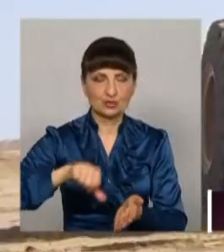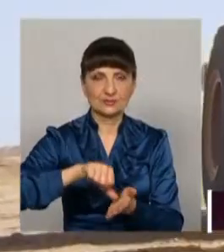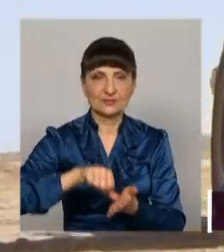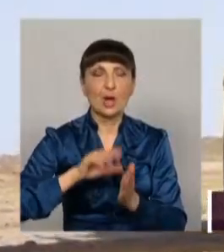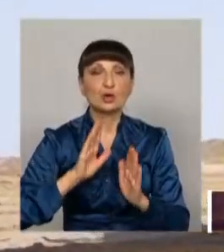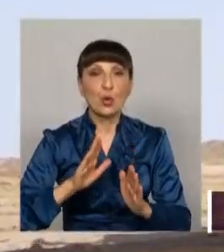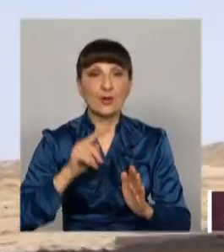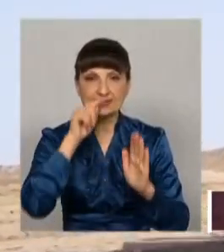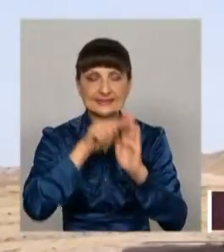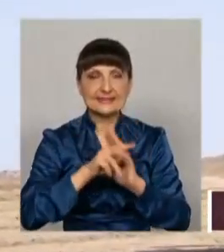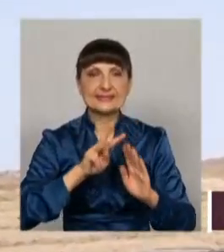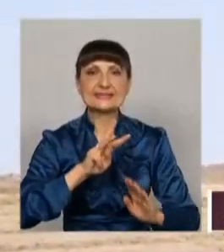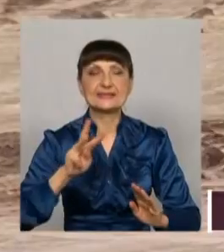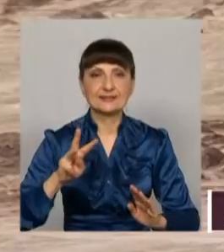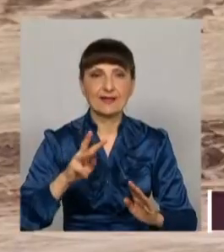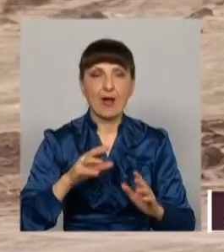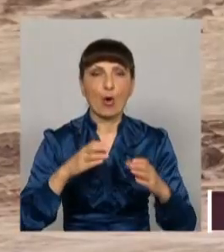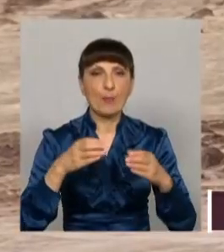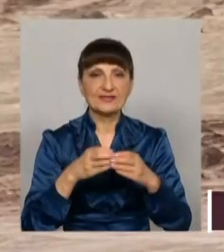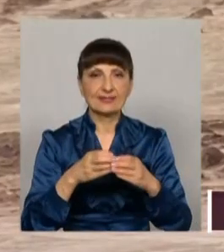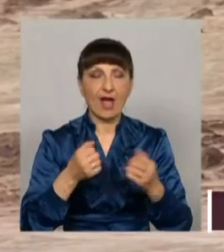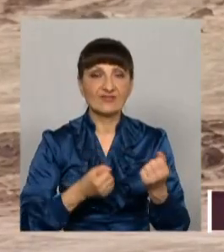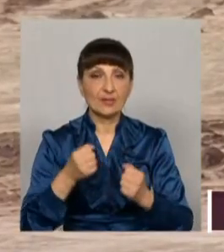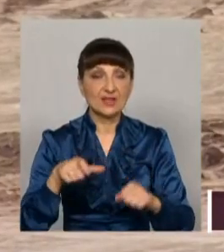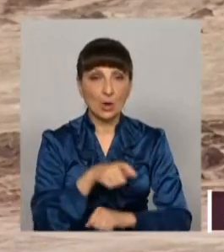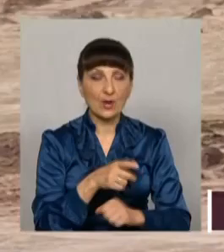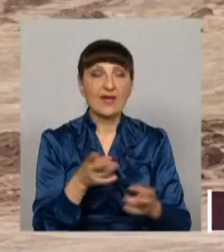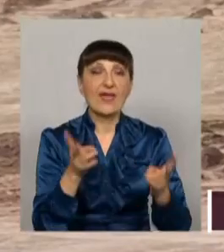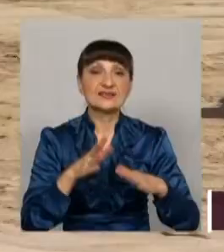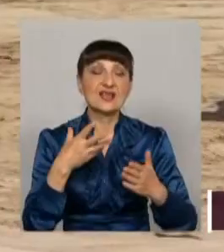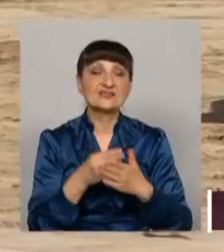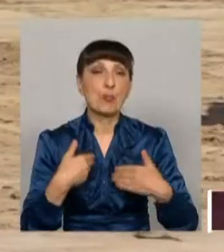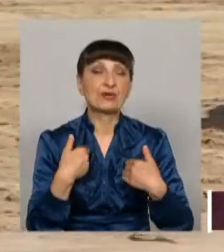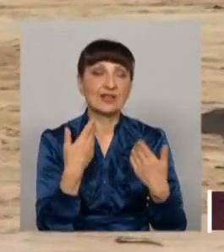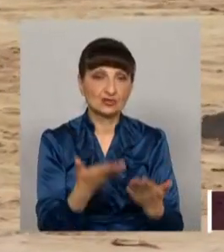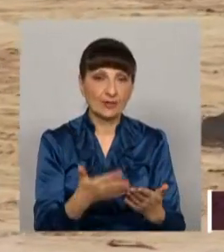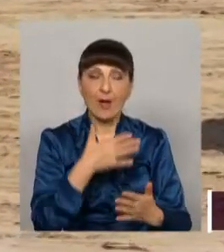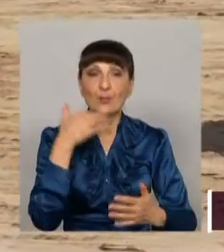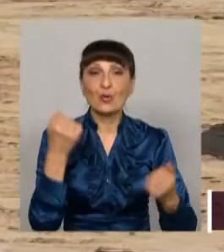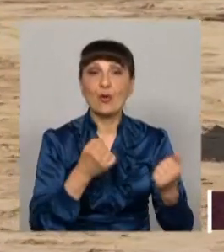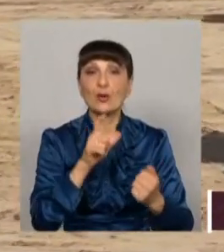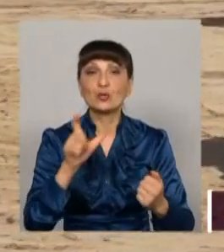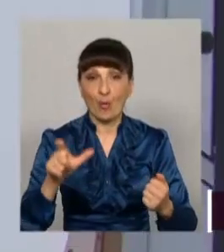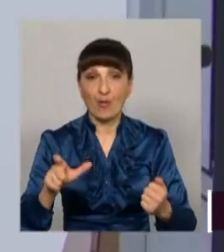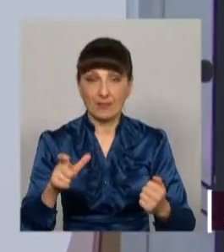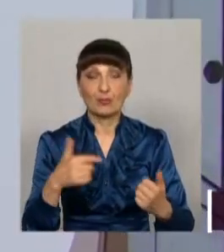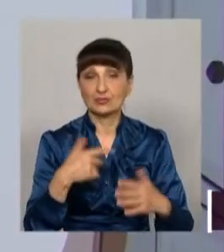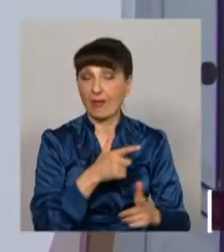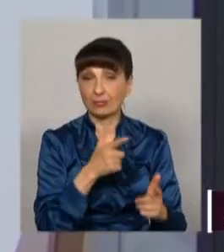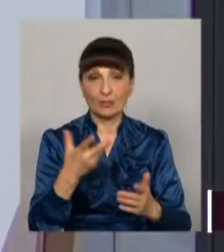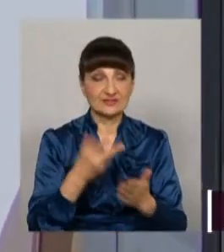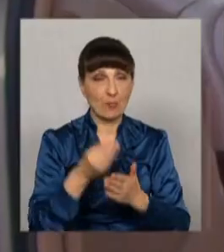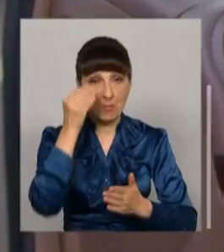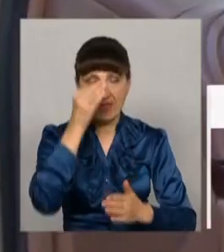Достаточно только зайти на страницу Комитета автомобильных дорог и оставить свои предложения. Многие автомобилисты уже готовы высказать свои